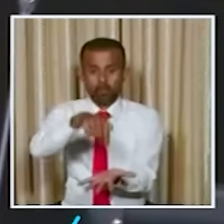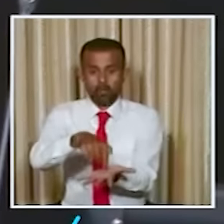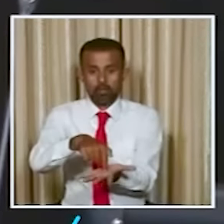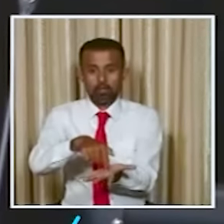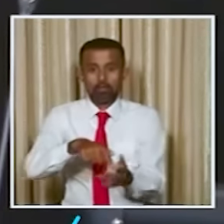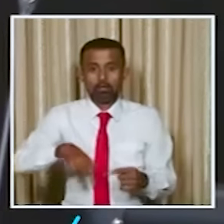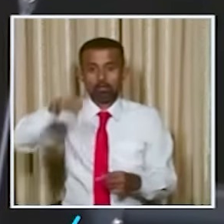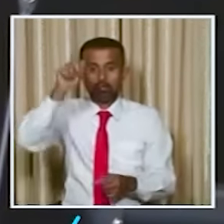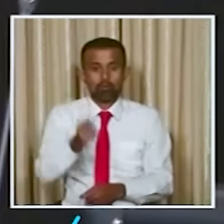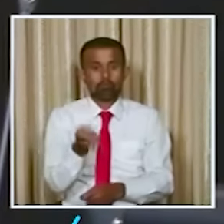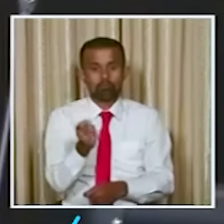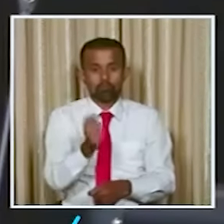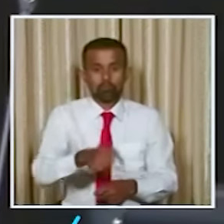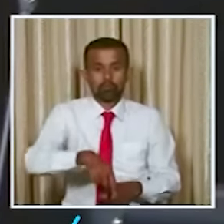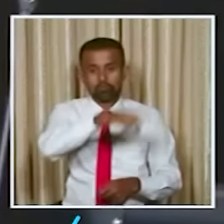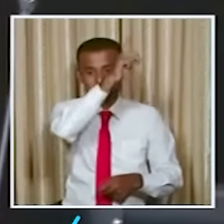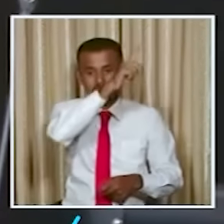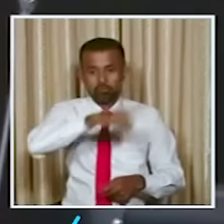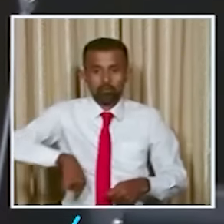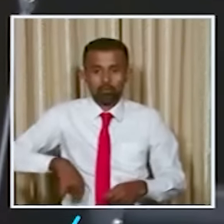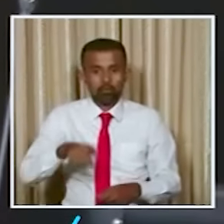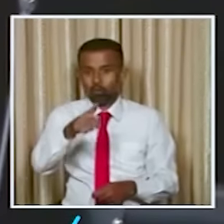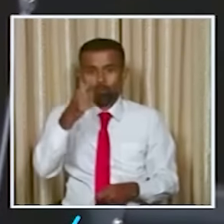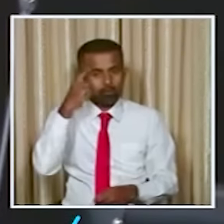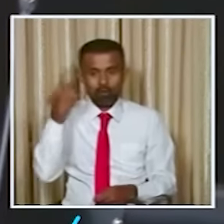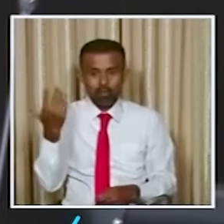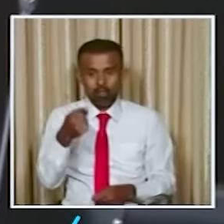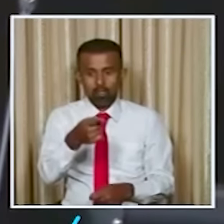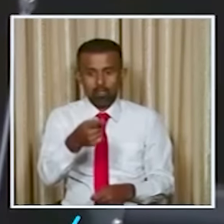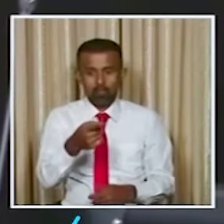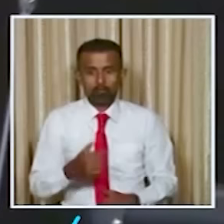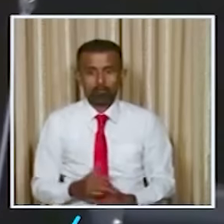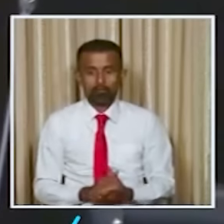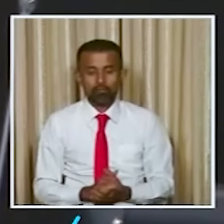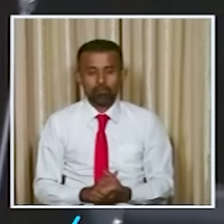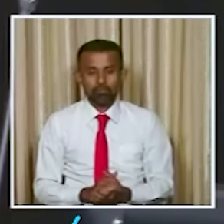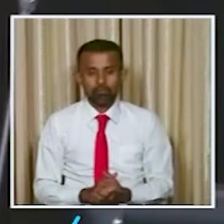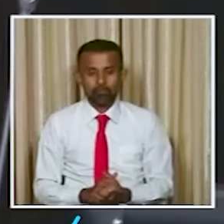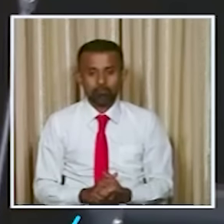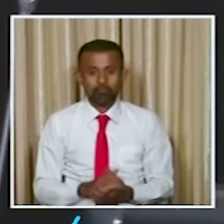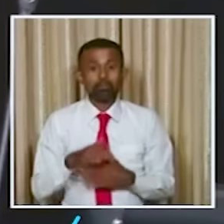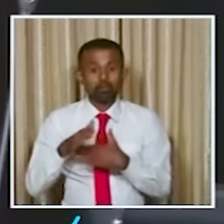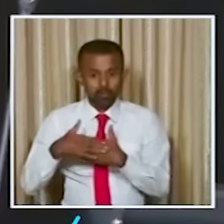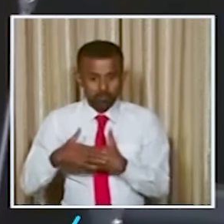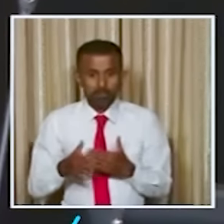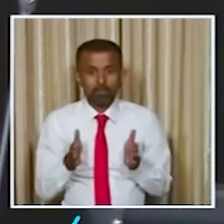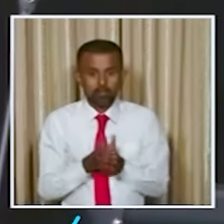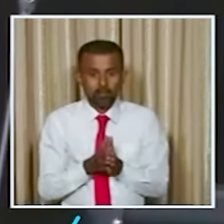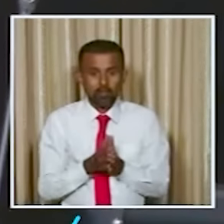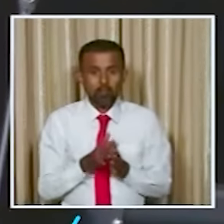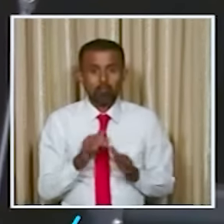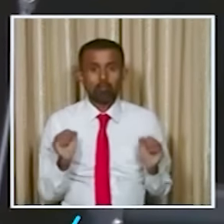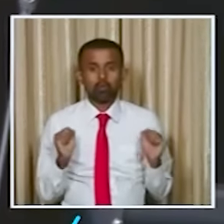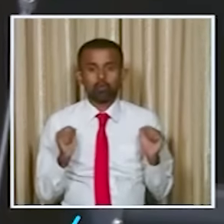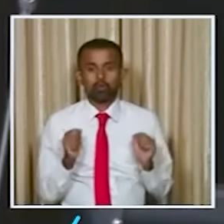උඩටයි පල්ලෙහාටයි දක්වගෙන ගියා. ඔබතුමිය දන්නේ නැහැ මං හිතන්නේ ඒක. එතකොට ඒ අද්දකින් එක තමයි ජනතාවට මේ බය